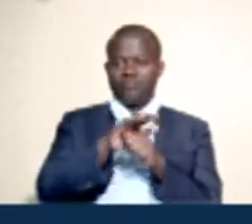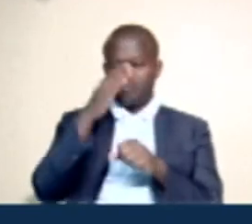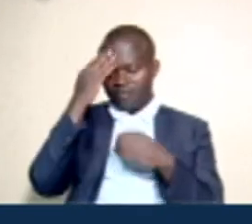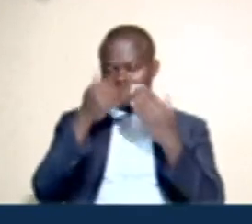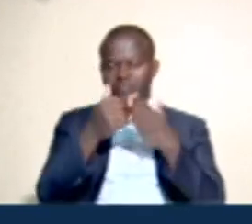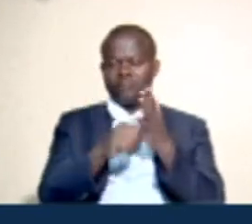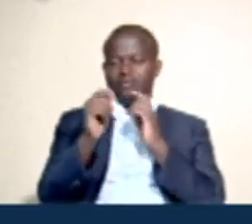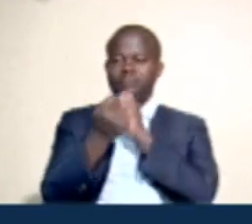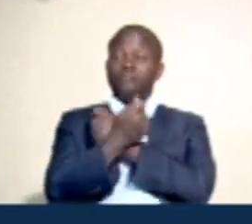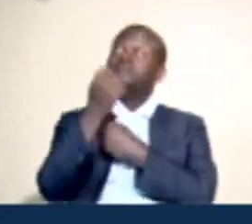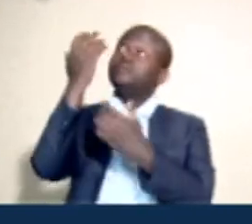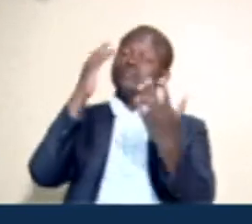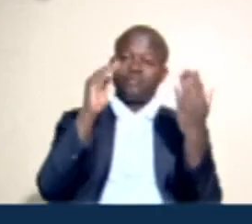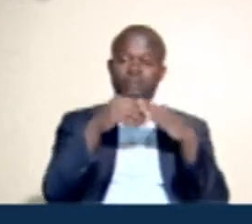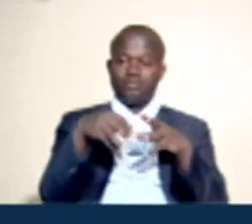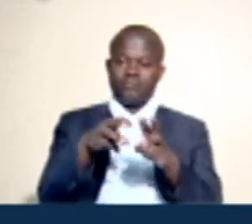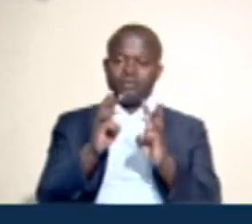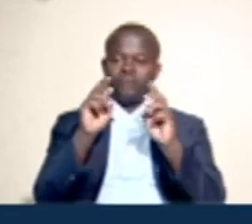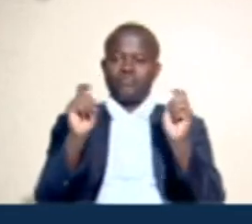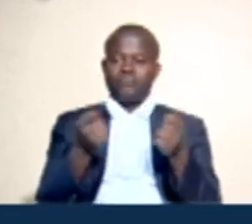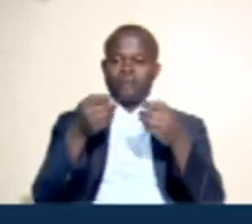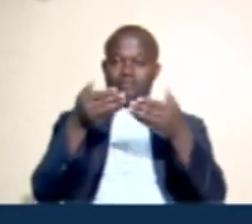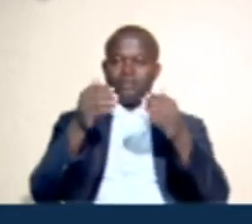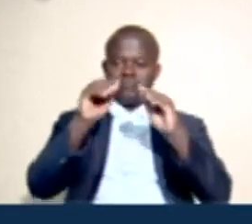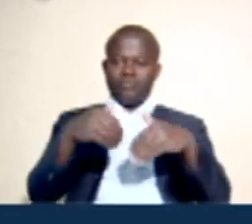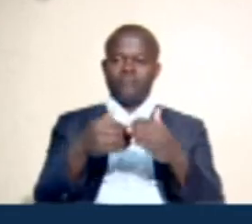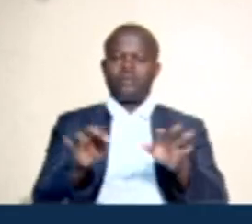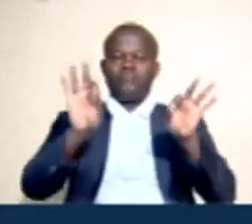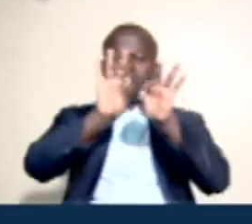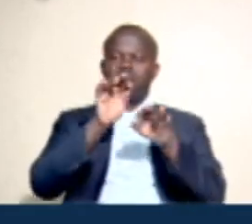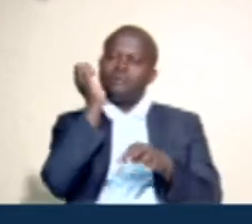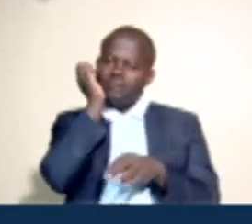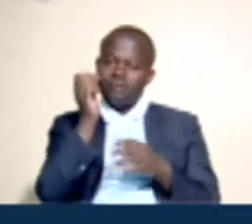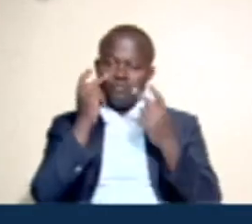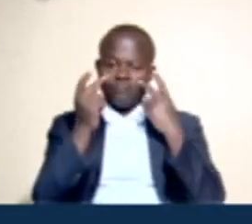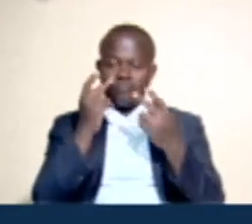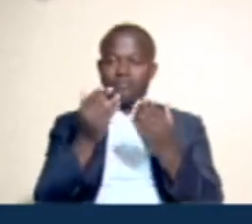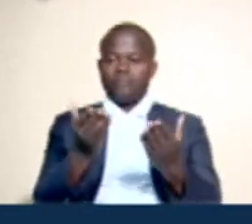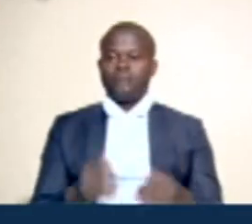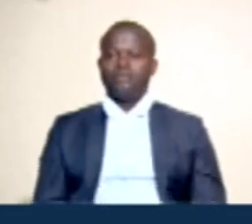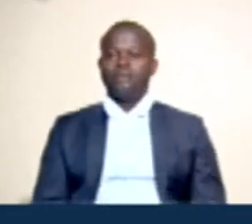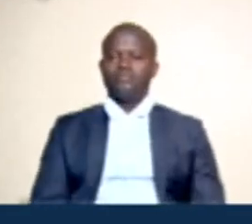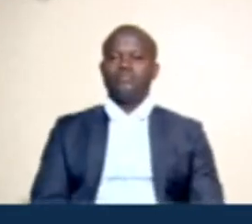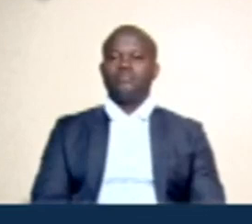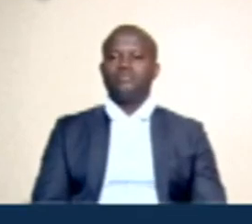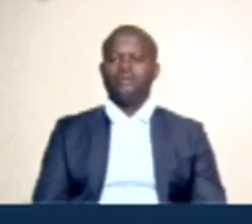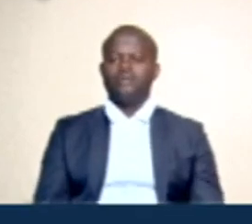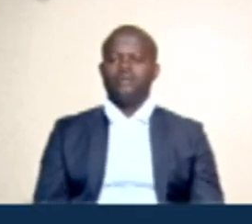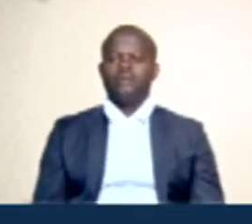ku kibazo cy'imihindagurikire y'ibihe, ku buryo muri iki gihembwe cy'ihinga ibiciro by'ibishyimbo bizarebwaho. Kwizera John Patrick, I